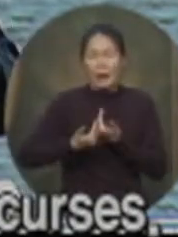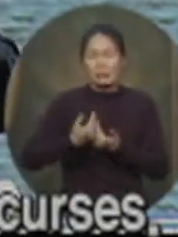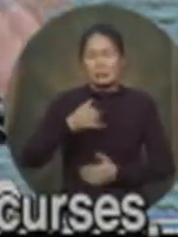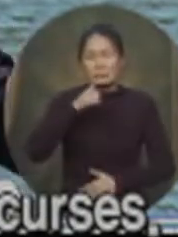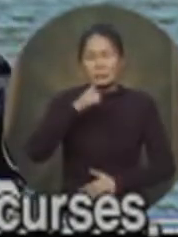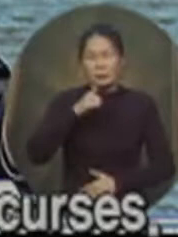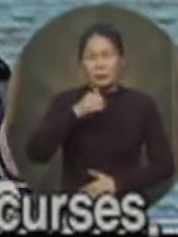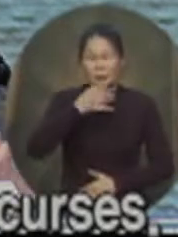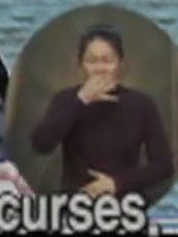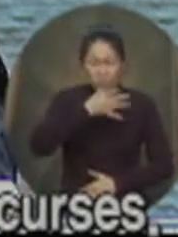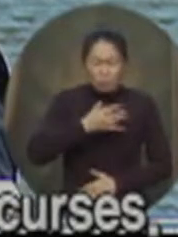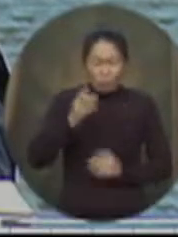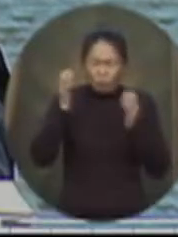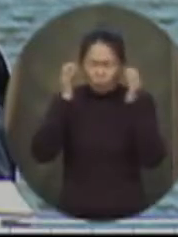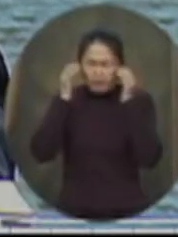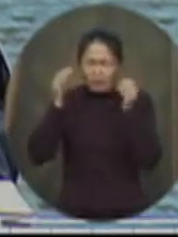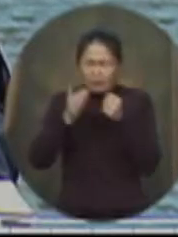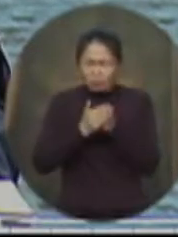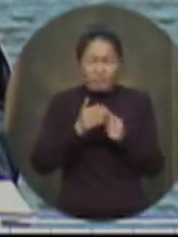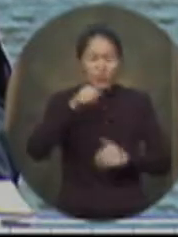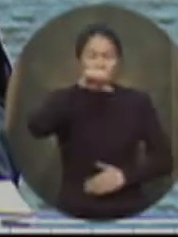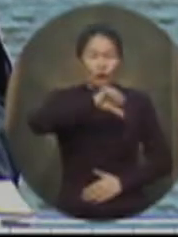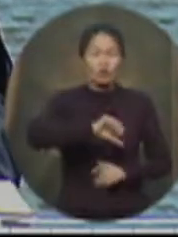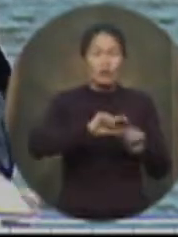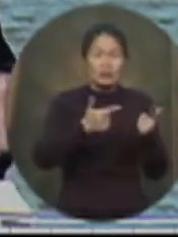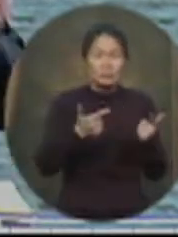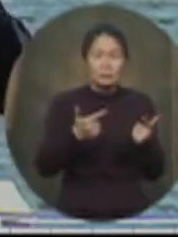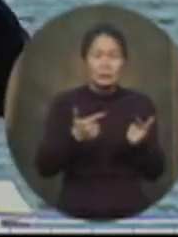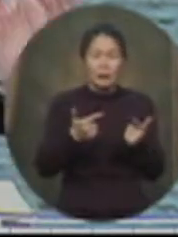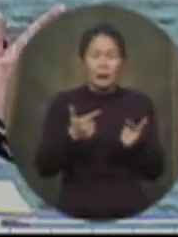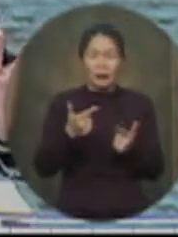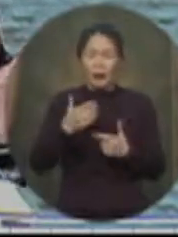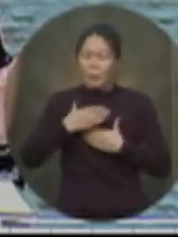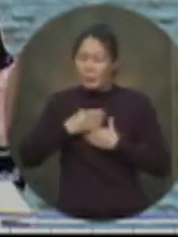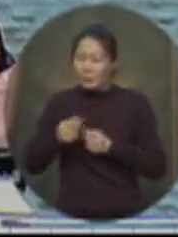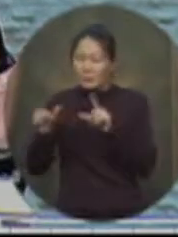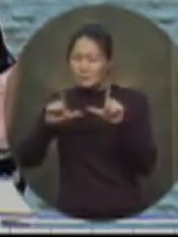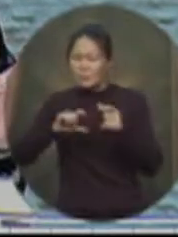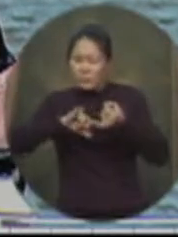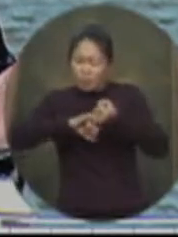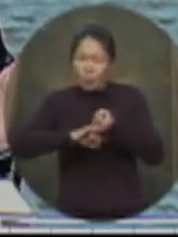저주 아닙니다 편안한 삶이 꼭 축복합니다